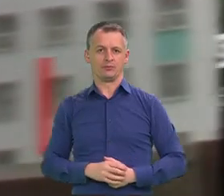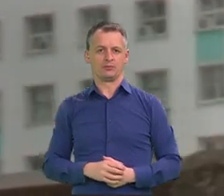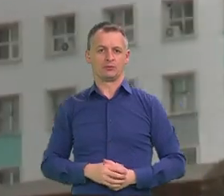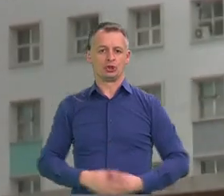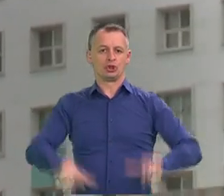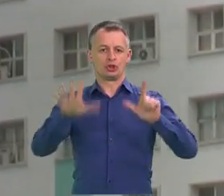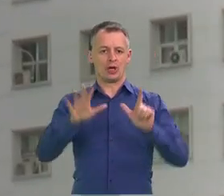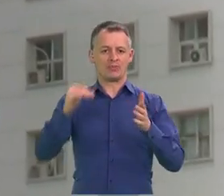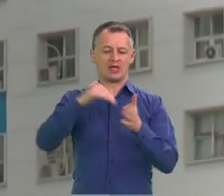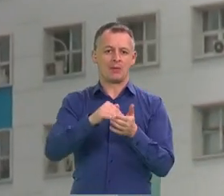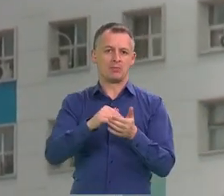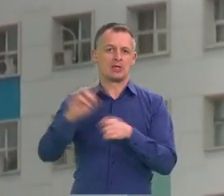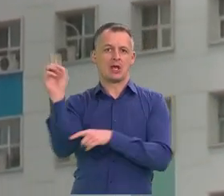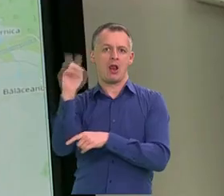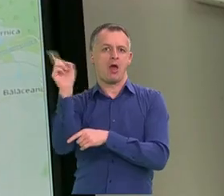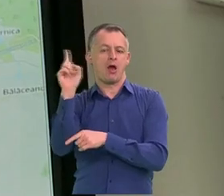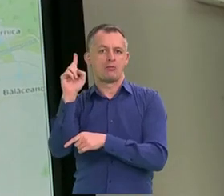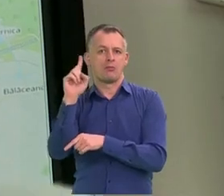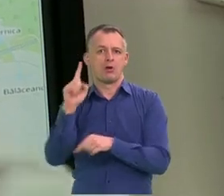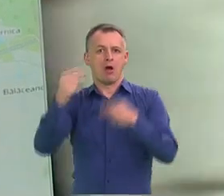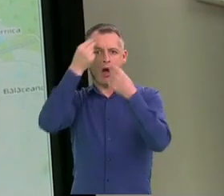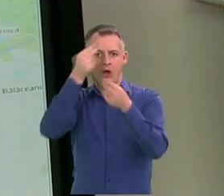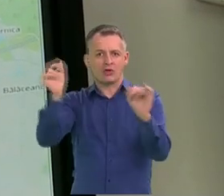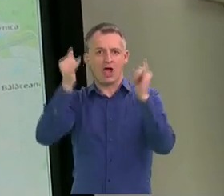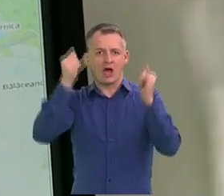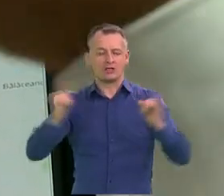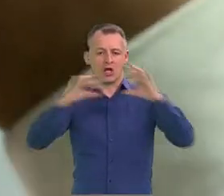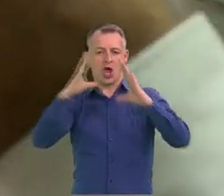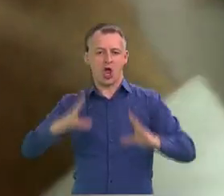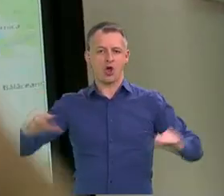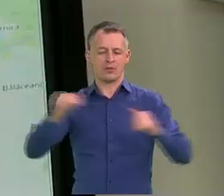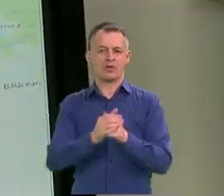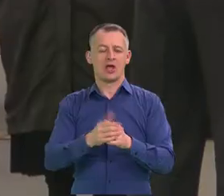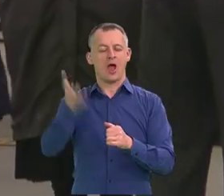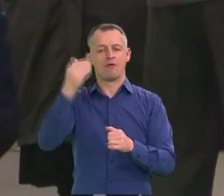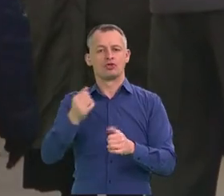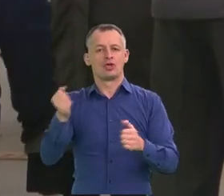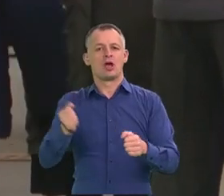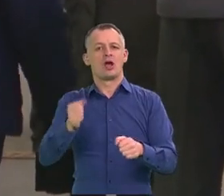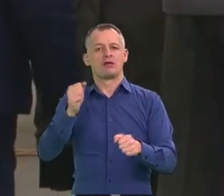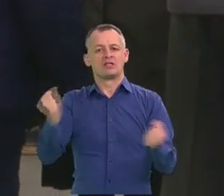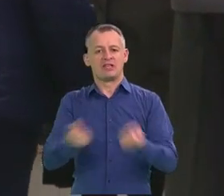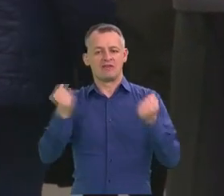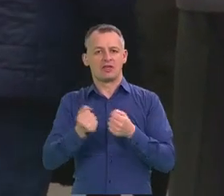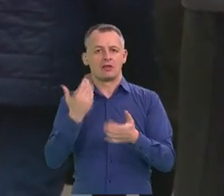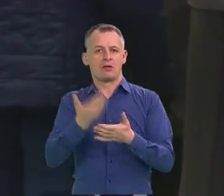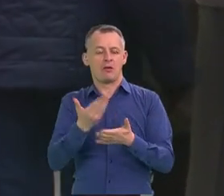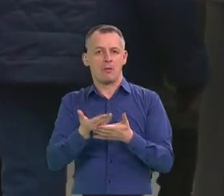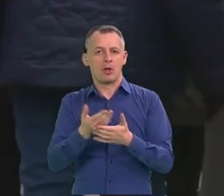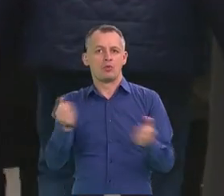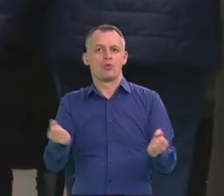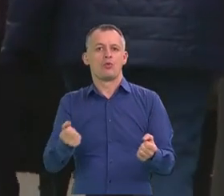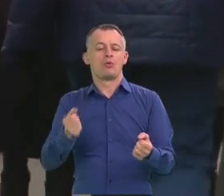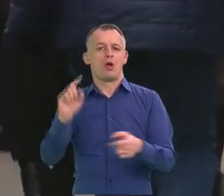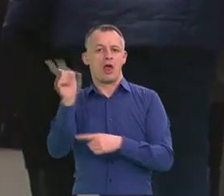Și peste 7.000 de sirene s-au auzit astăzi în toată România. A fost un exercițiu de alarmare a populației, iar întregul proces s-a desfășurat cu